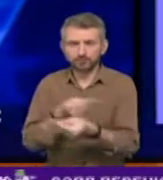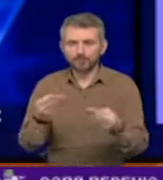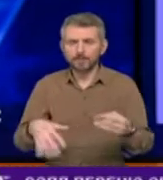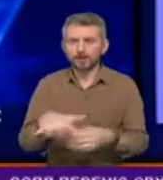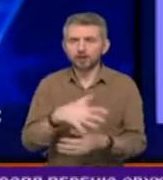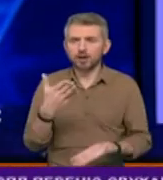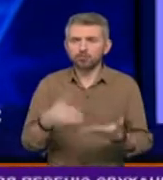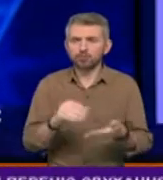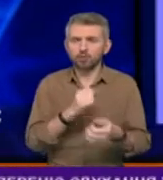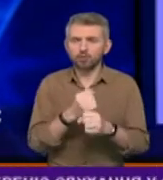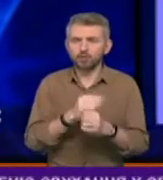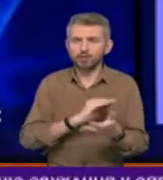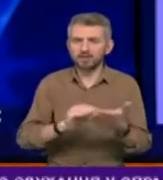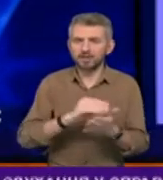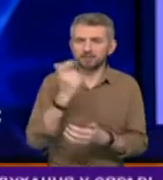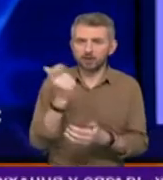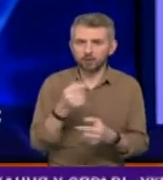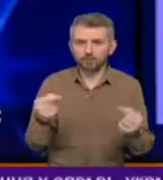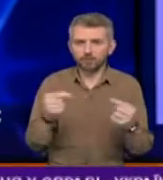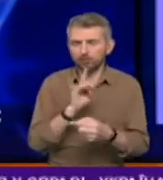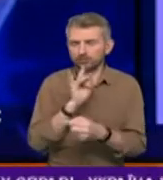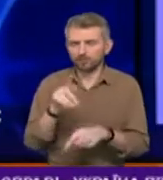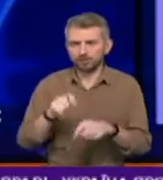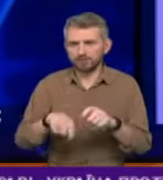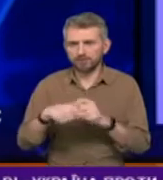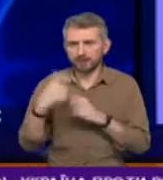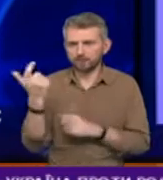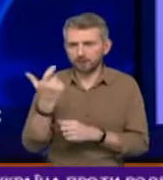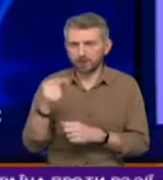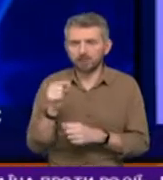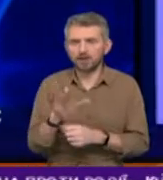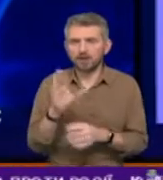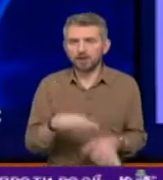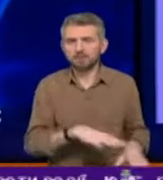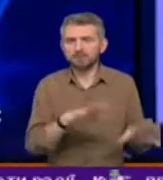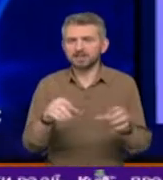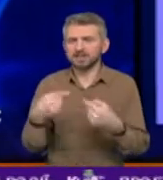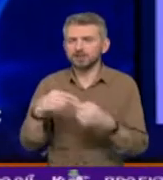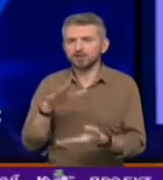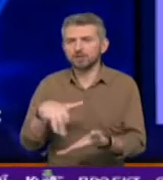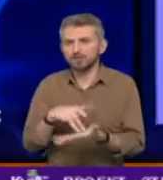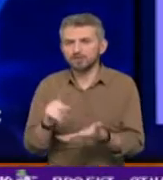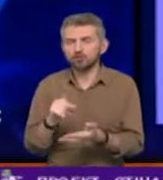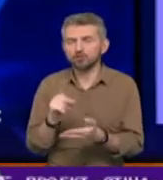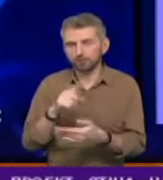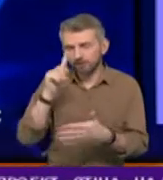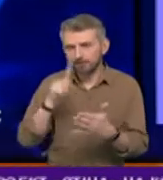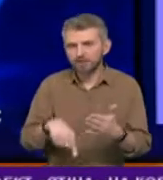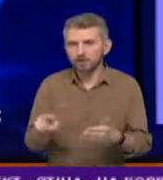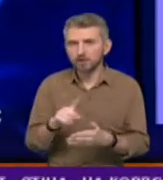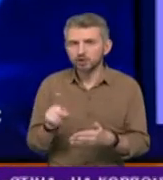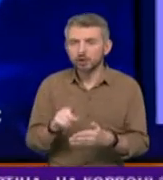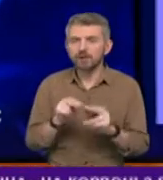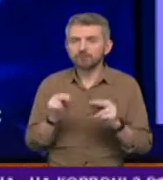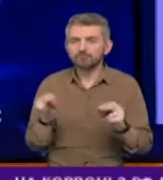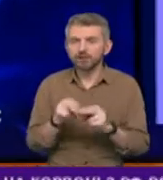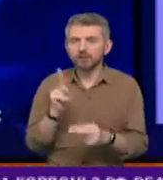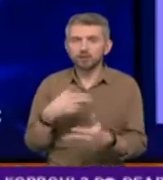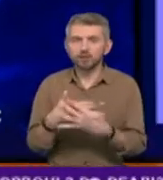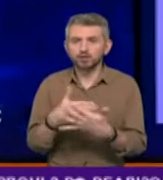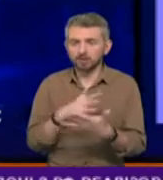краще викласти і не брати добре, з собою. Добре, а такі старі дідівські методи з паперовими гармошками? Оце там, вже